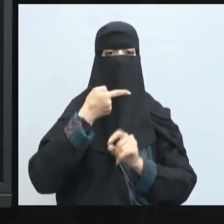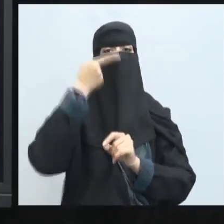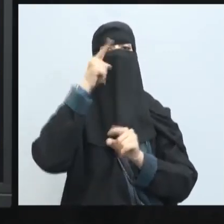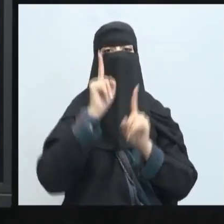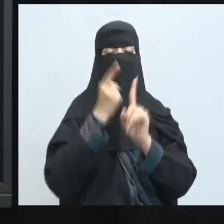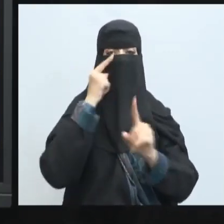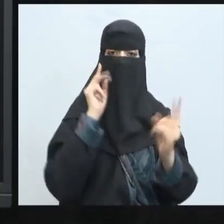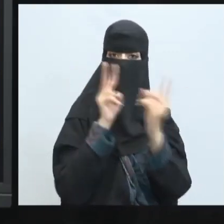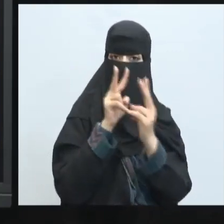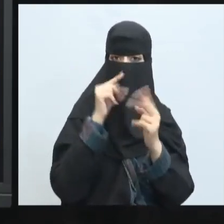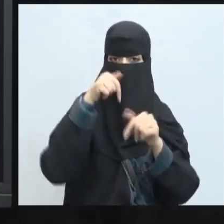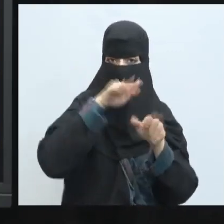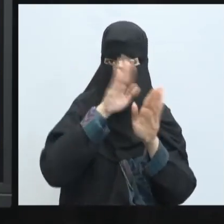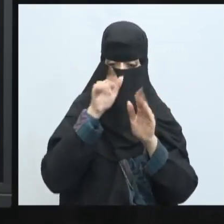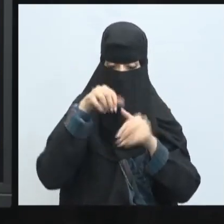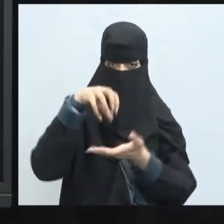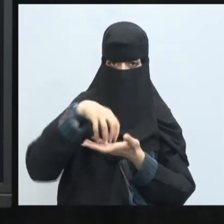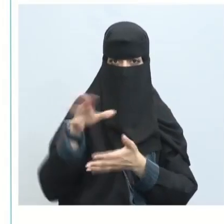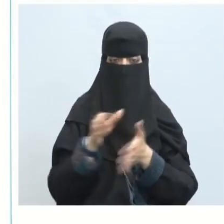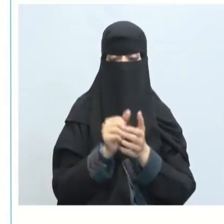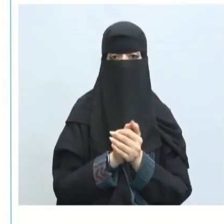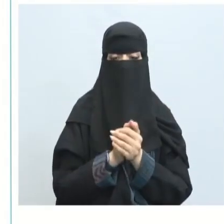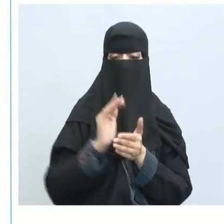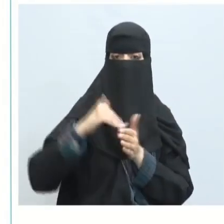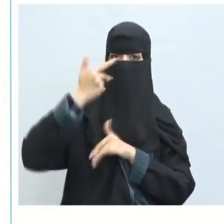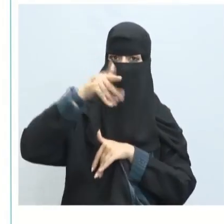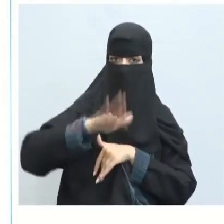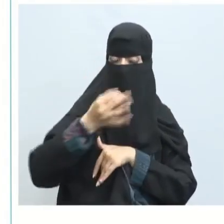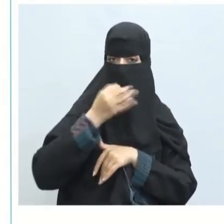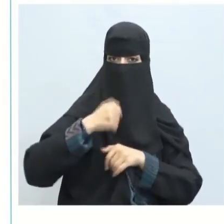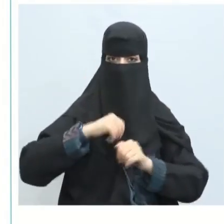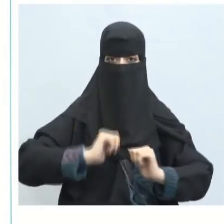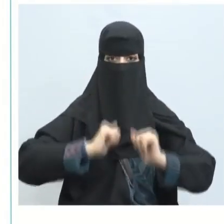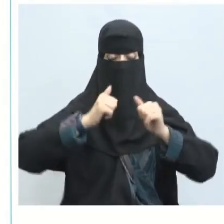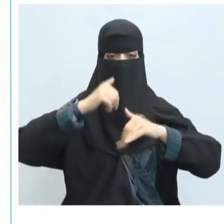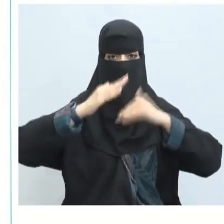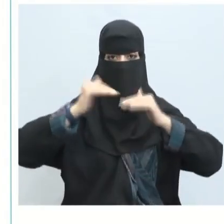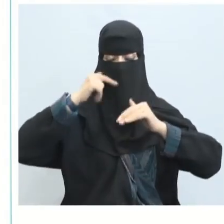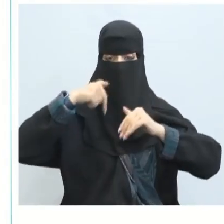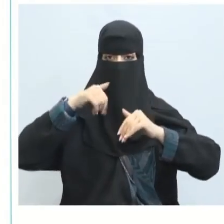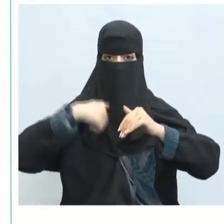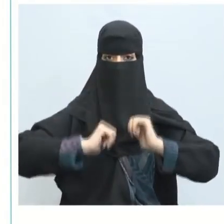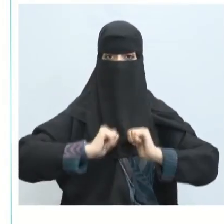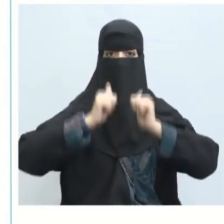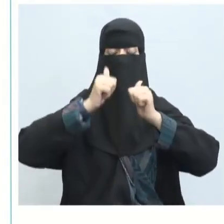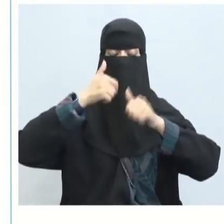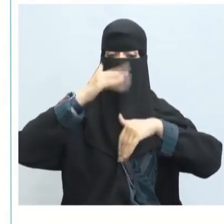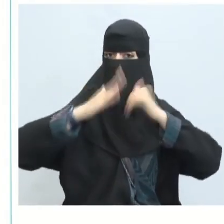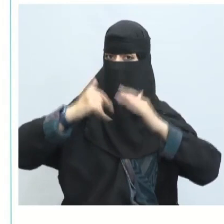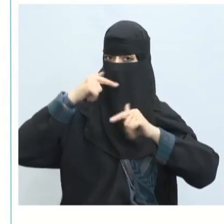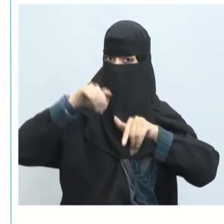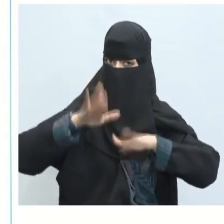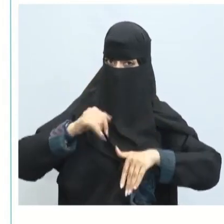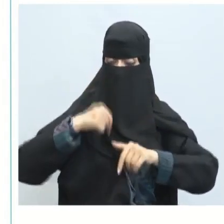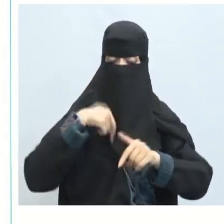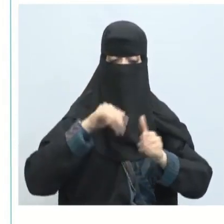اول شخص يتم مواجهته في المنظمه بعد ذلك تحدثنا عن القدرات والمهارات ذكرنا يكون لديه قدره